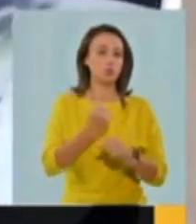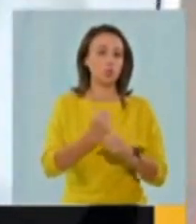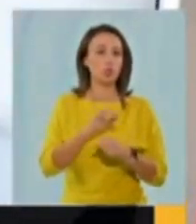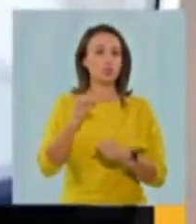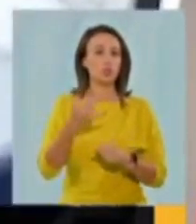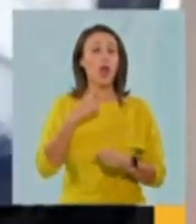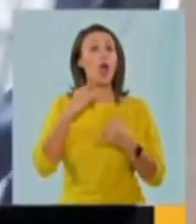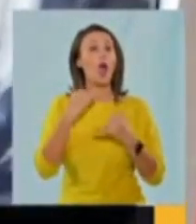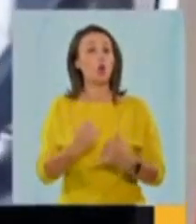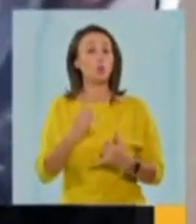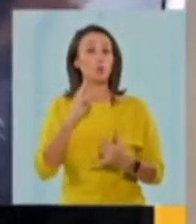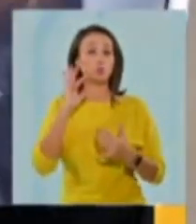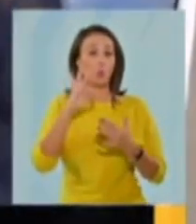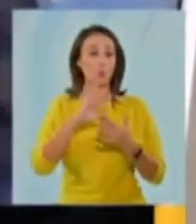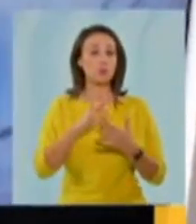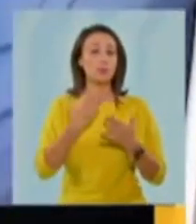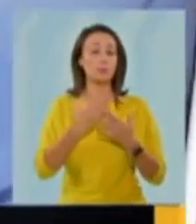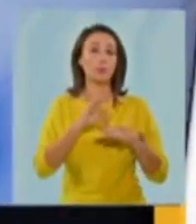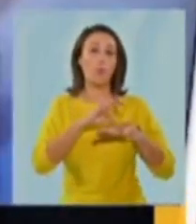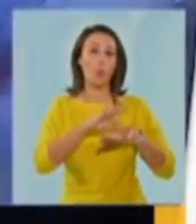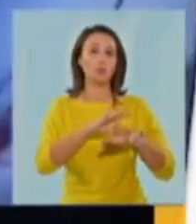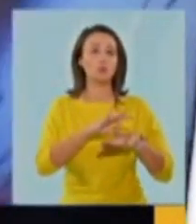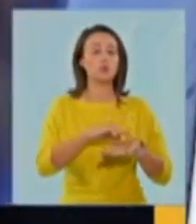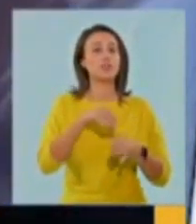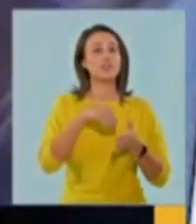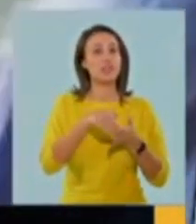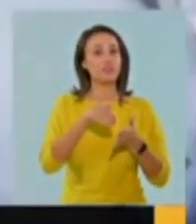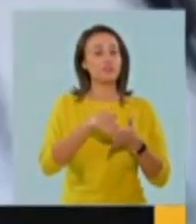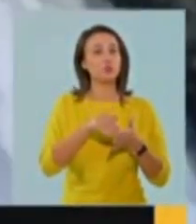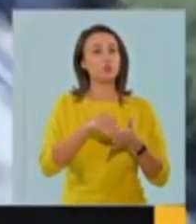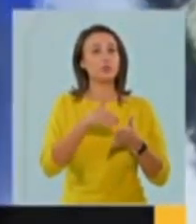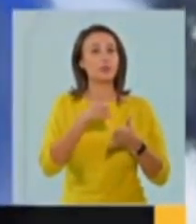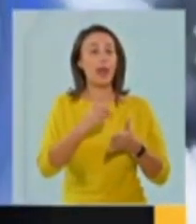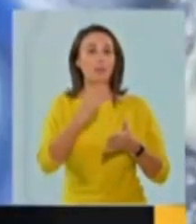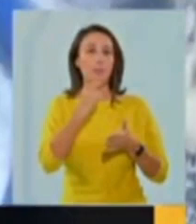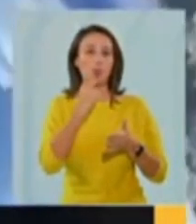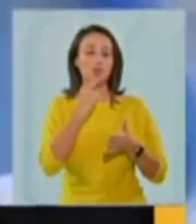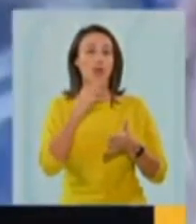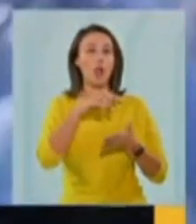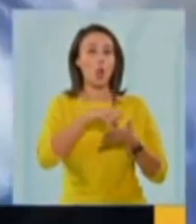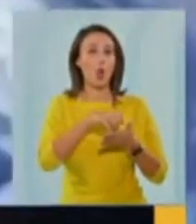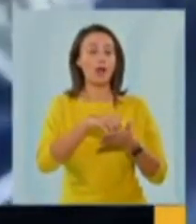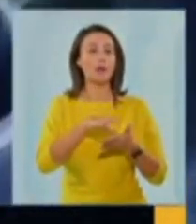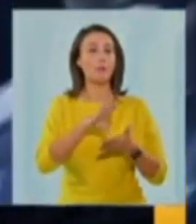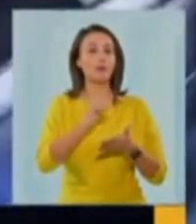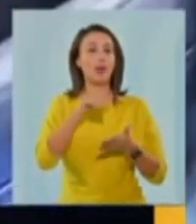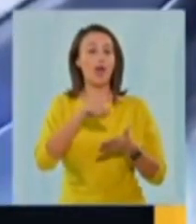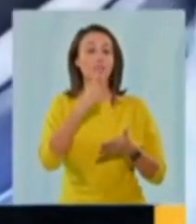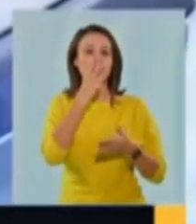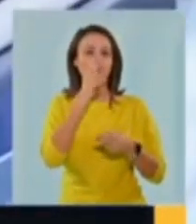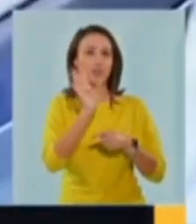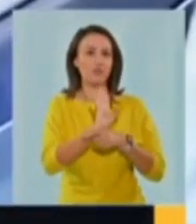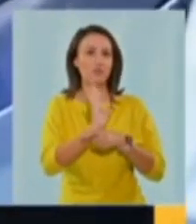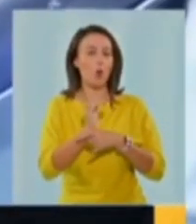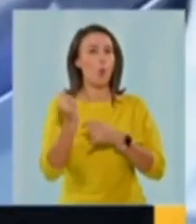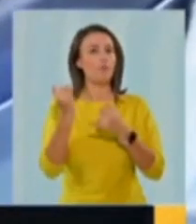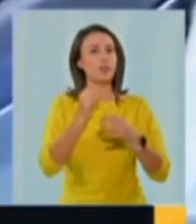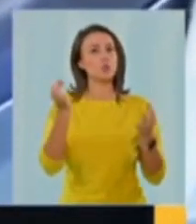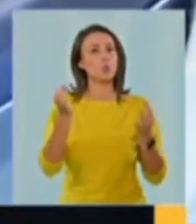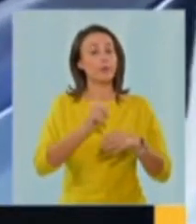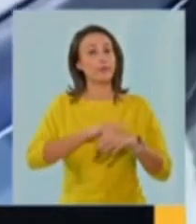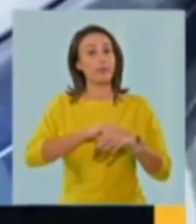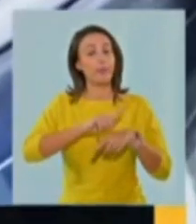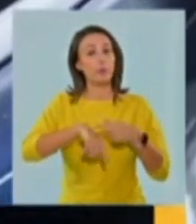astfel că acum este propus pentru conducerea unui serviciu din cadrul poliției locale Bârlad. Înregistrarea vine la scurt timp după